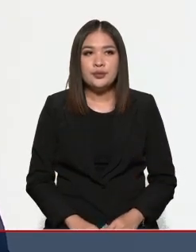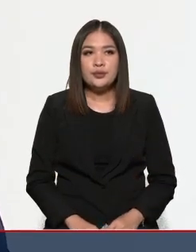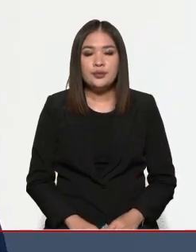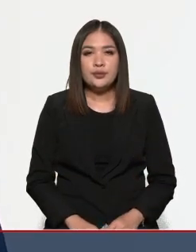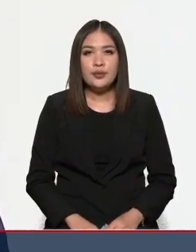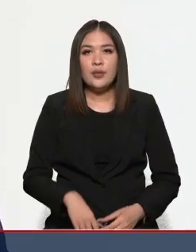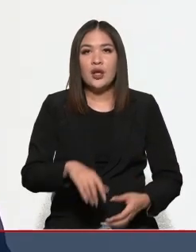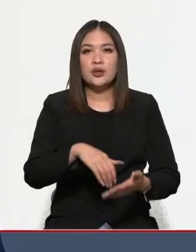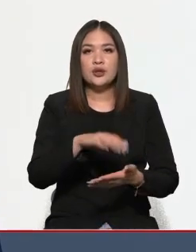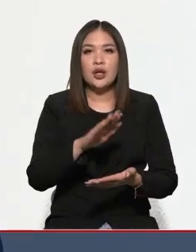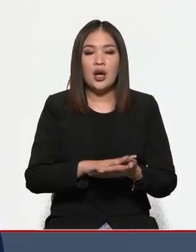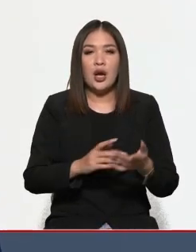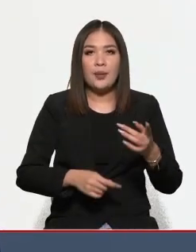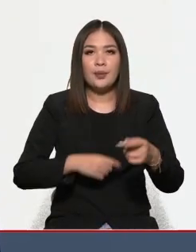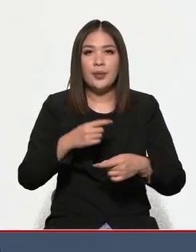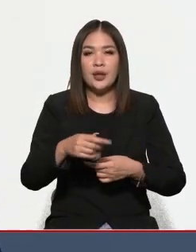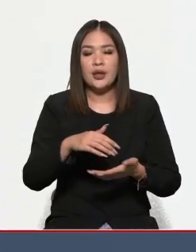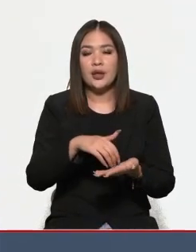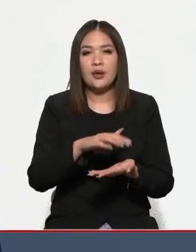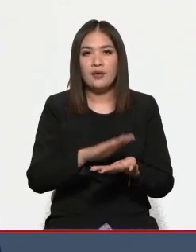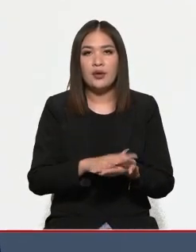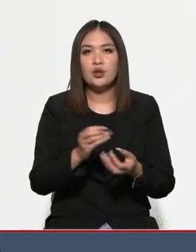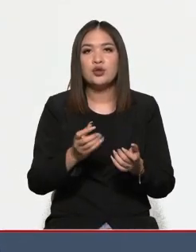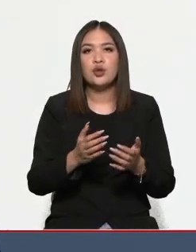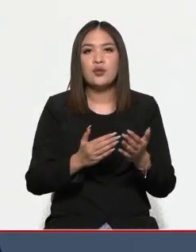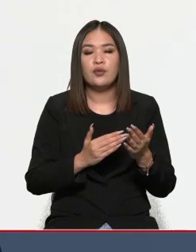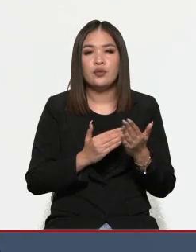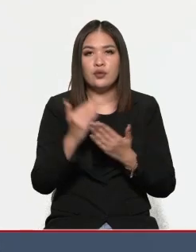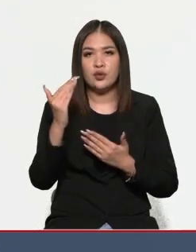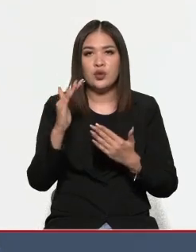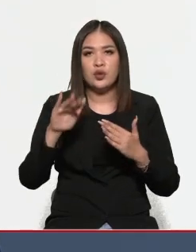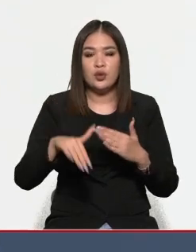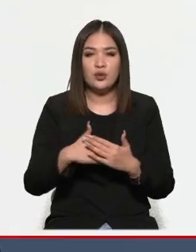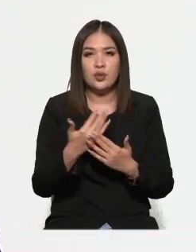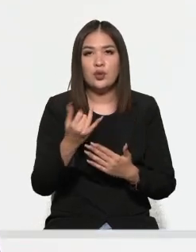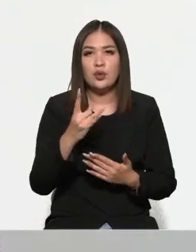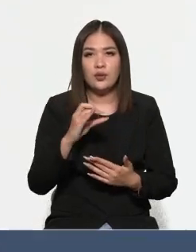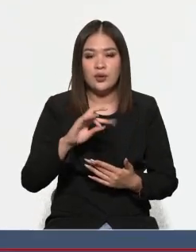взаимную торговлю, то есть обмен товарами, а уже выходим на новый уровень взаимодействия. Это